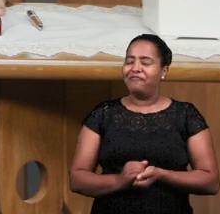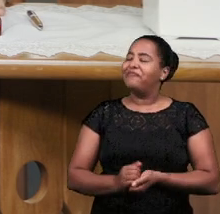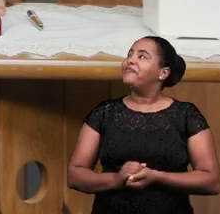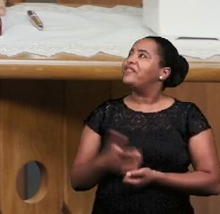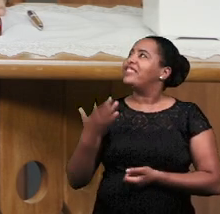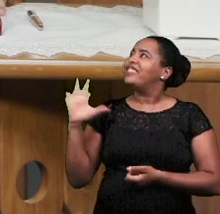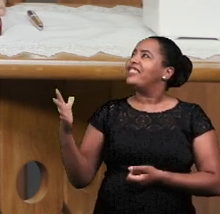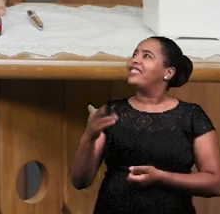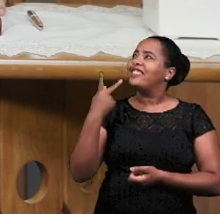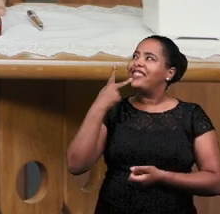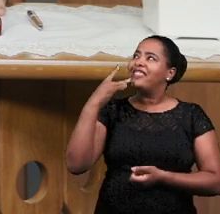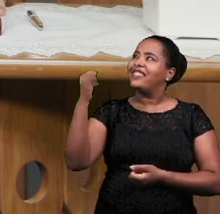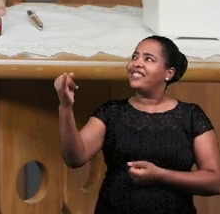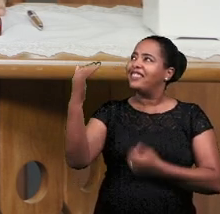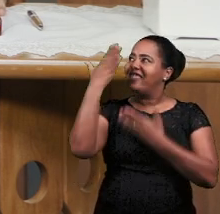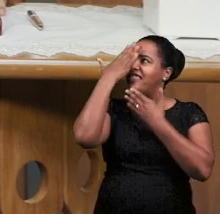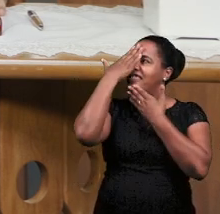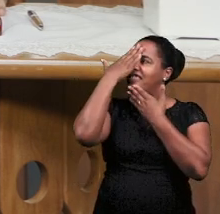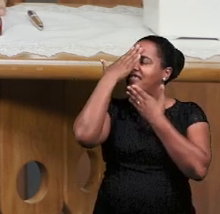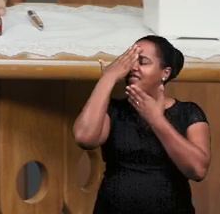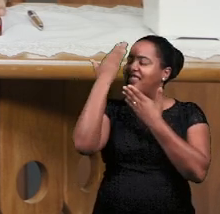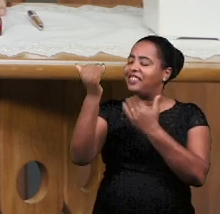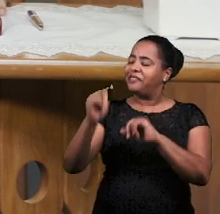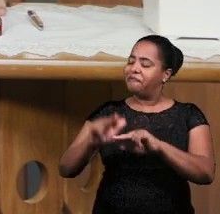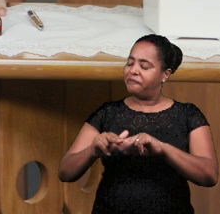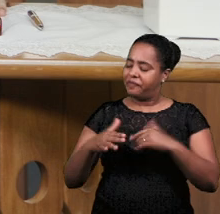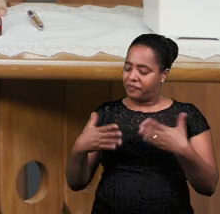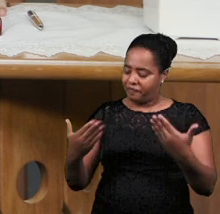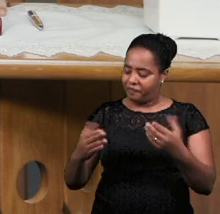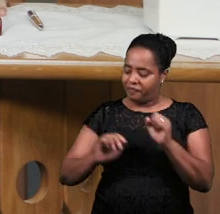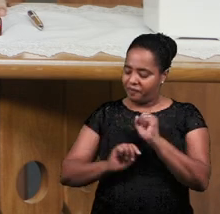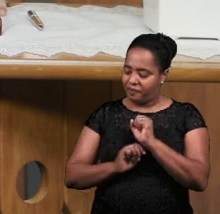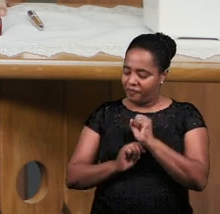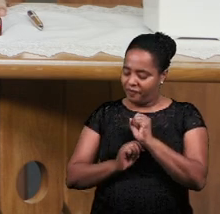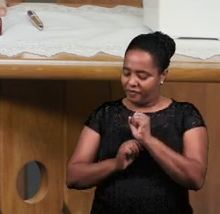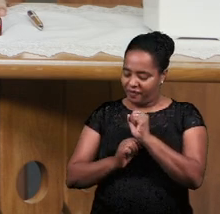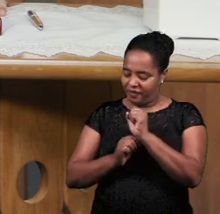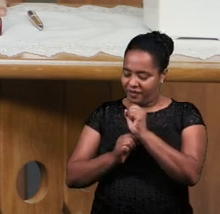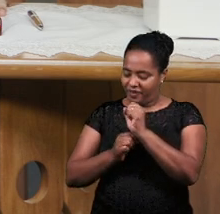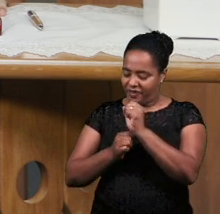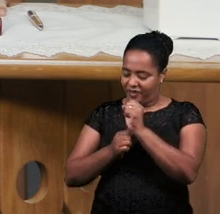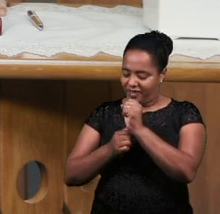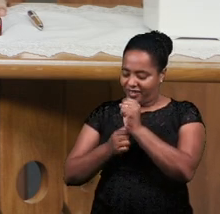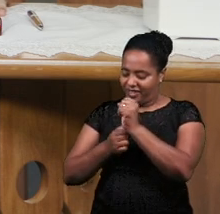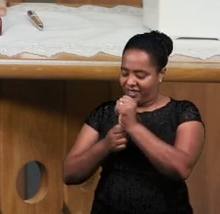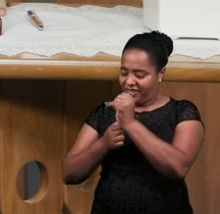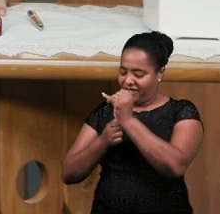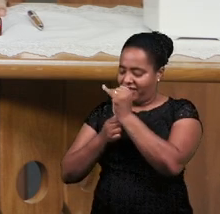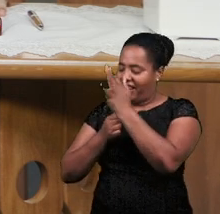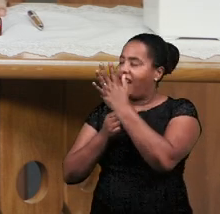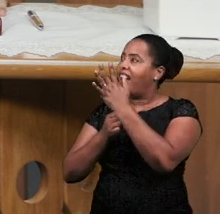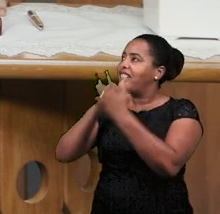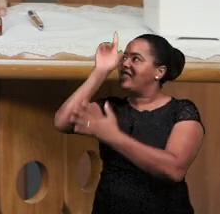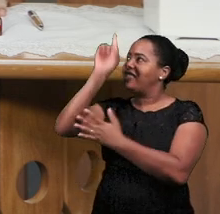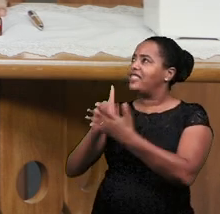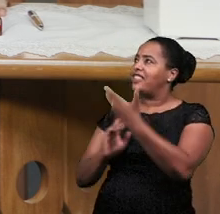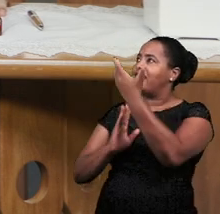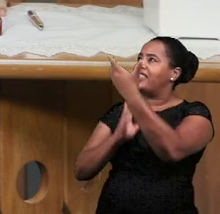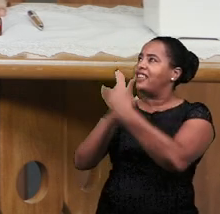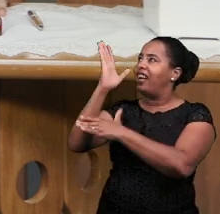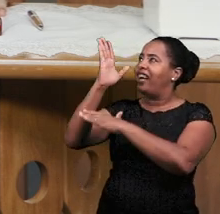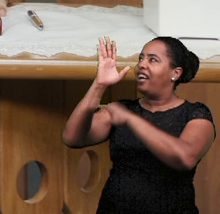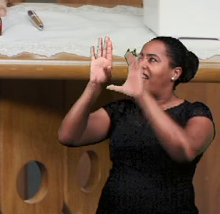prier. Nous t'adorons, Père, nous te glorifions parce que l'énigme qui nous amène à l'éternité nous a